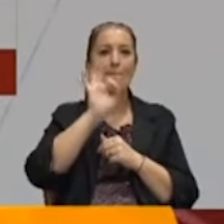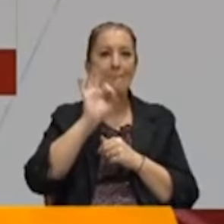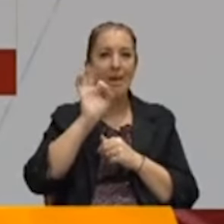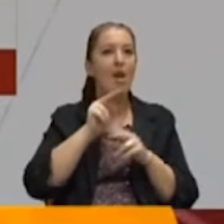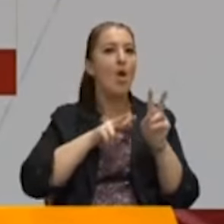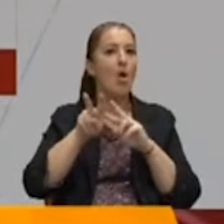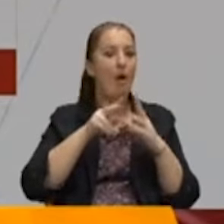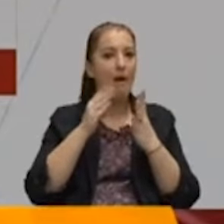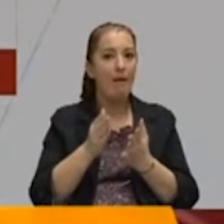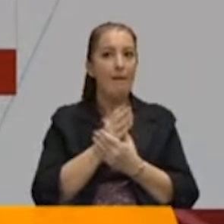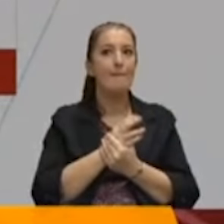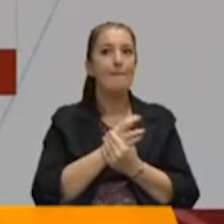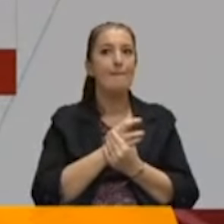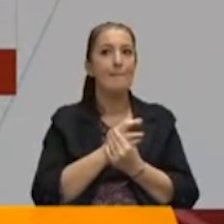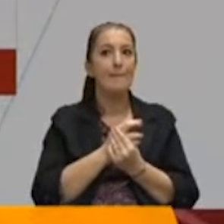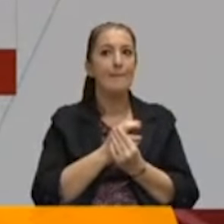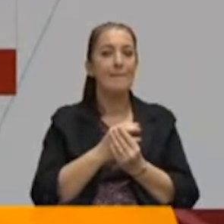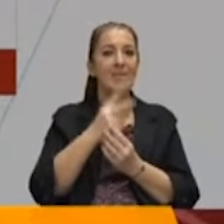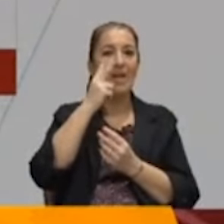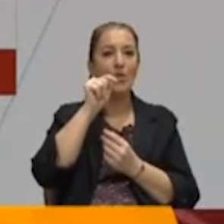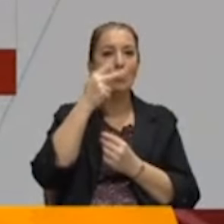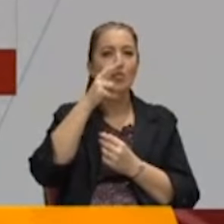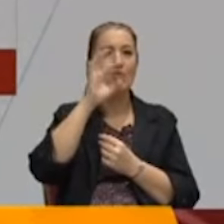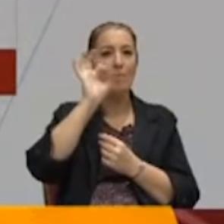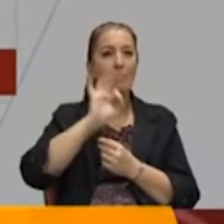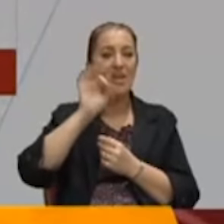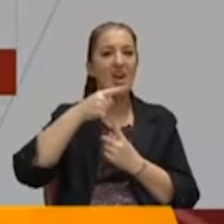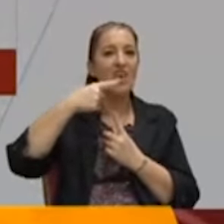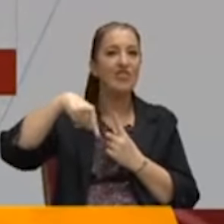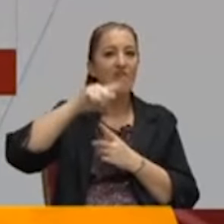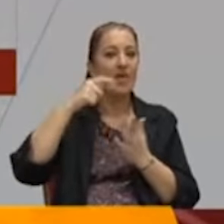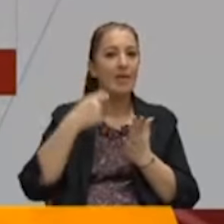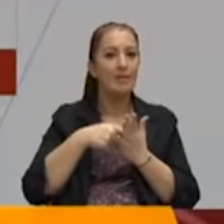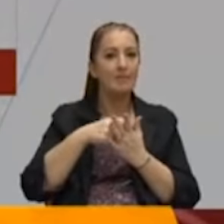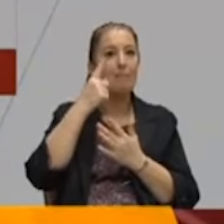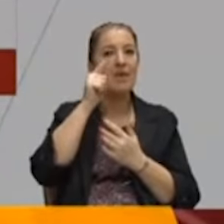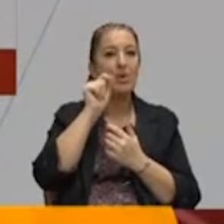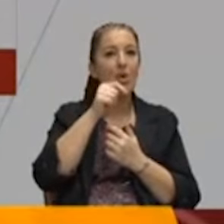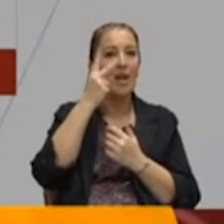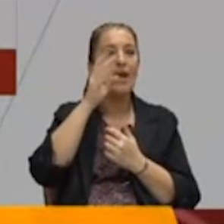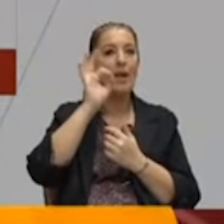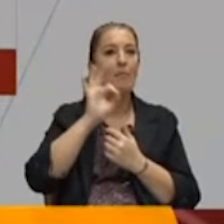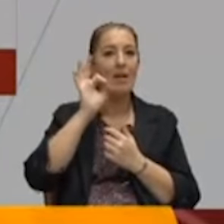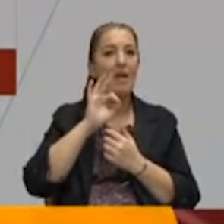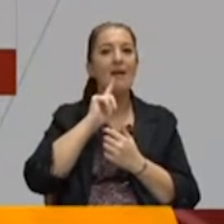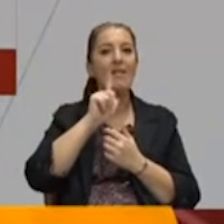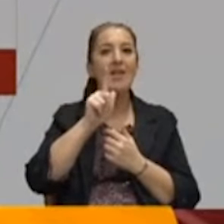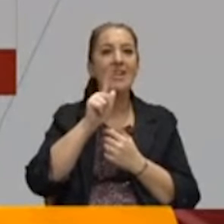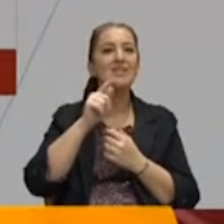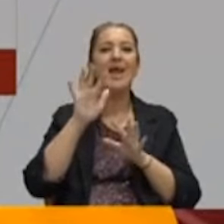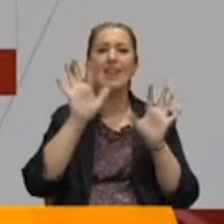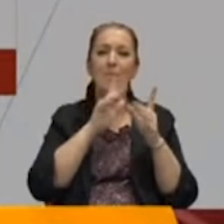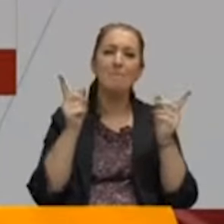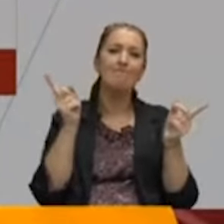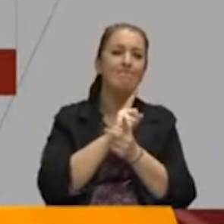ulaşıma, 2.3 milyar lirası çevre yatırımlarına, 1.2 milyar lirası afet yönetimi ve